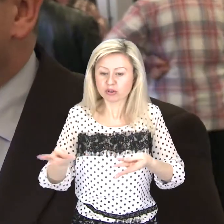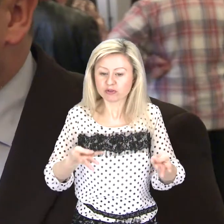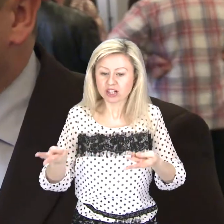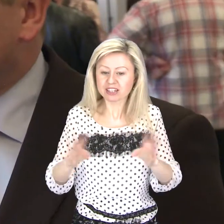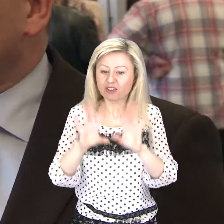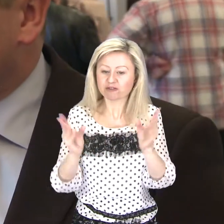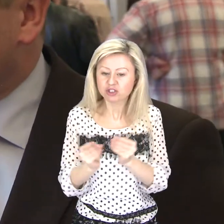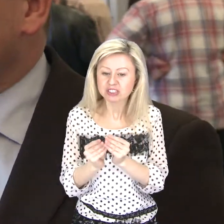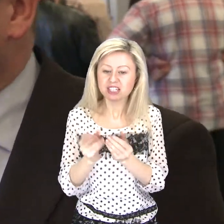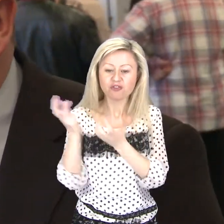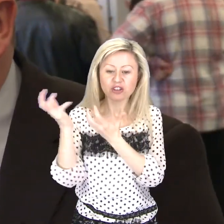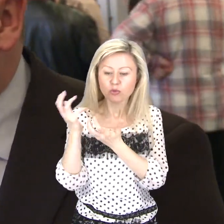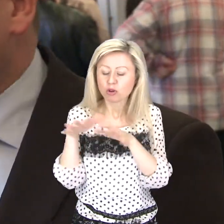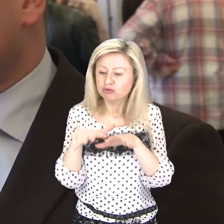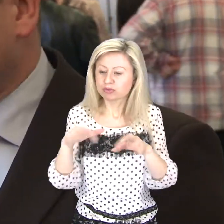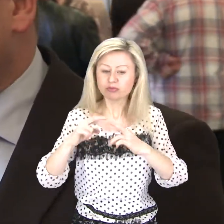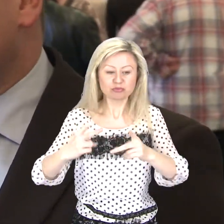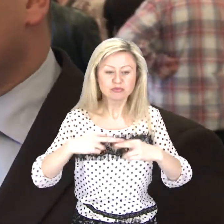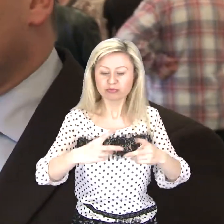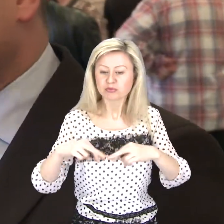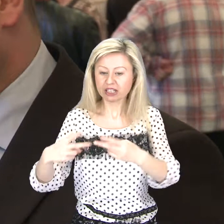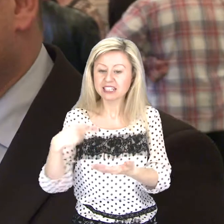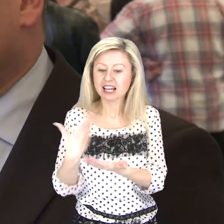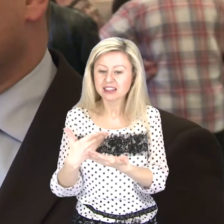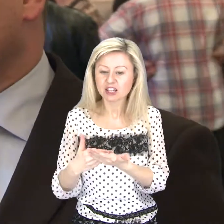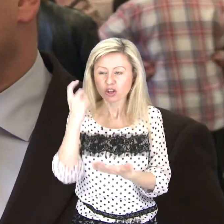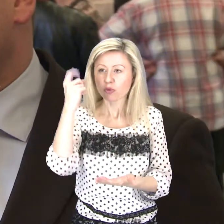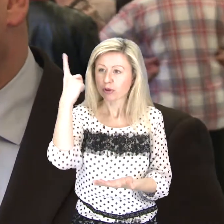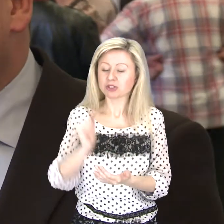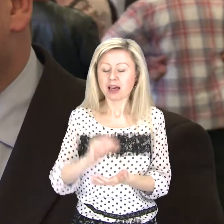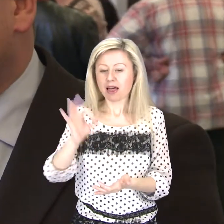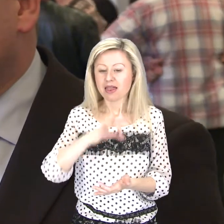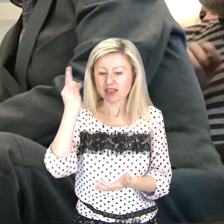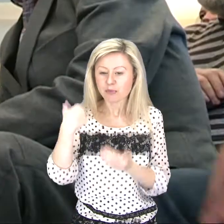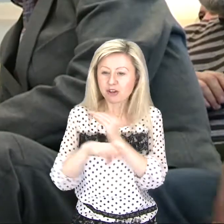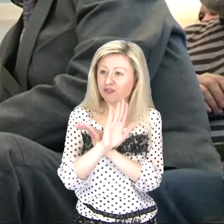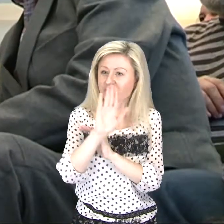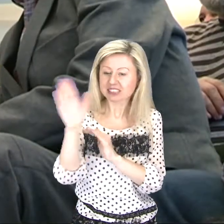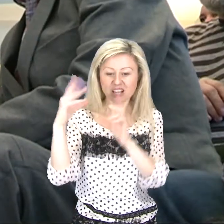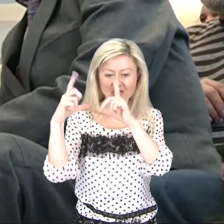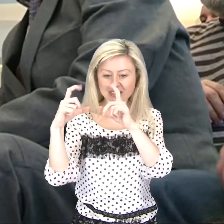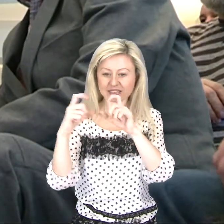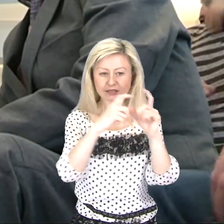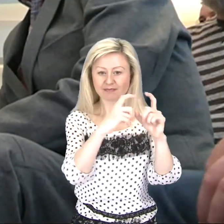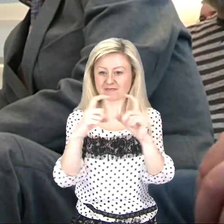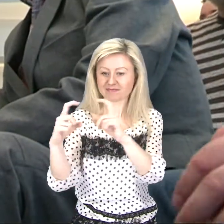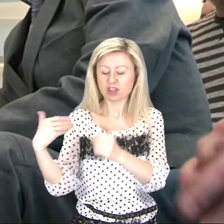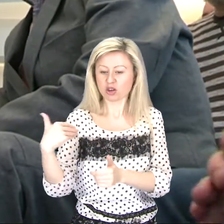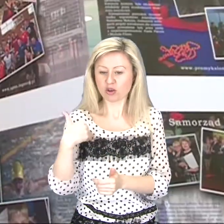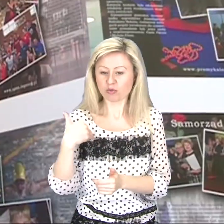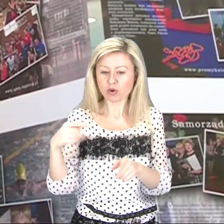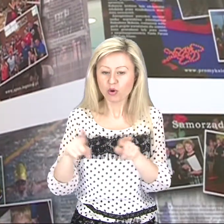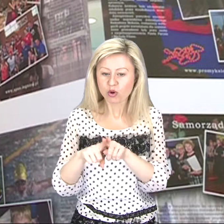tymi informacjami dotrzeć do wszystkich. Stąd między innymi pomysł na wystawę, stąd między innymi pomysł kontynuowania dalej kampanii